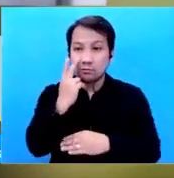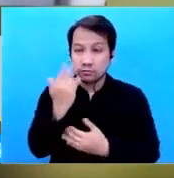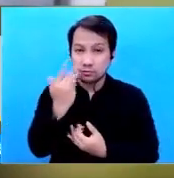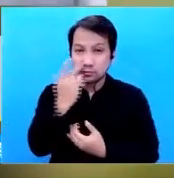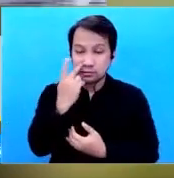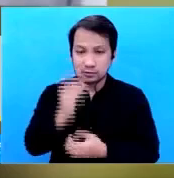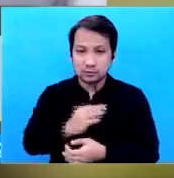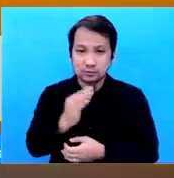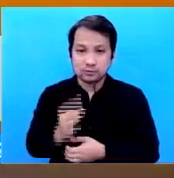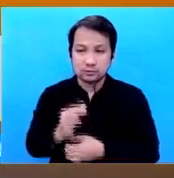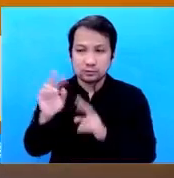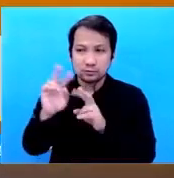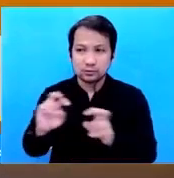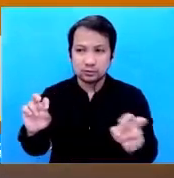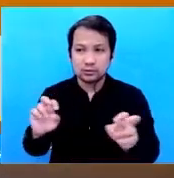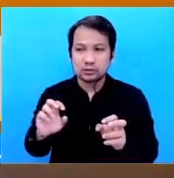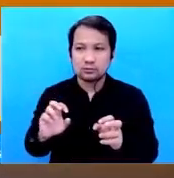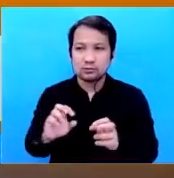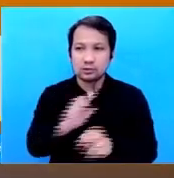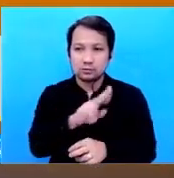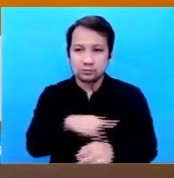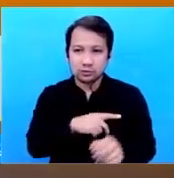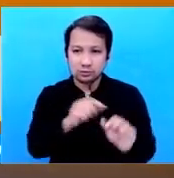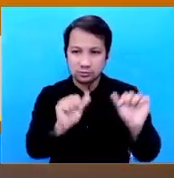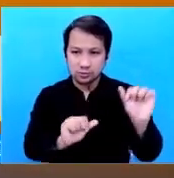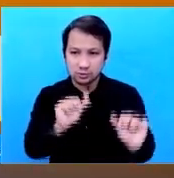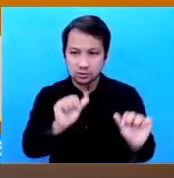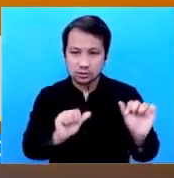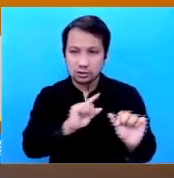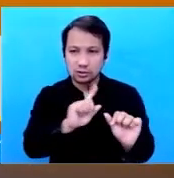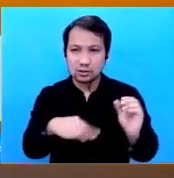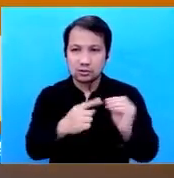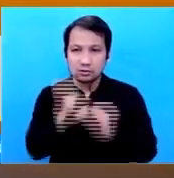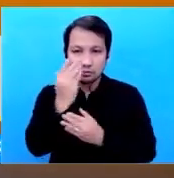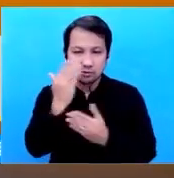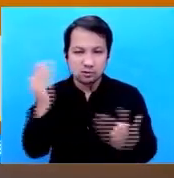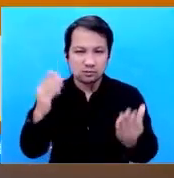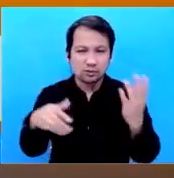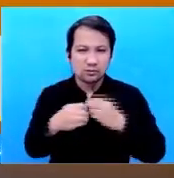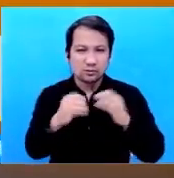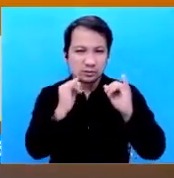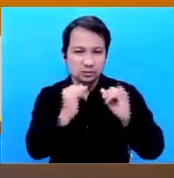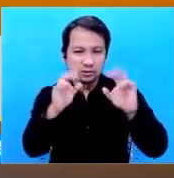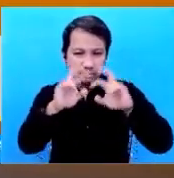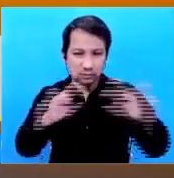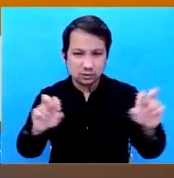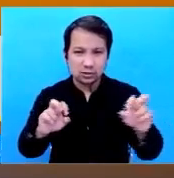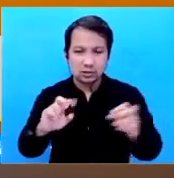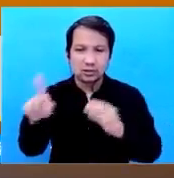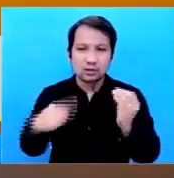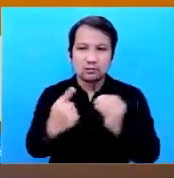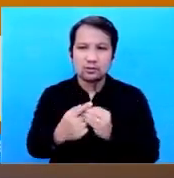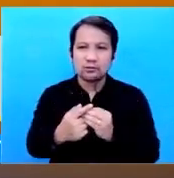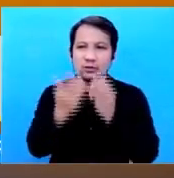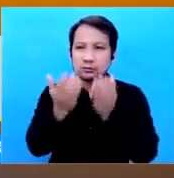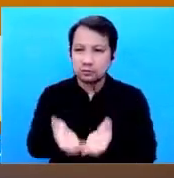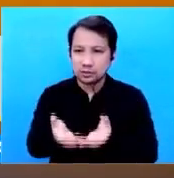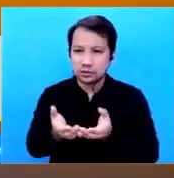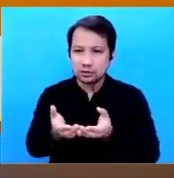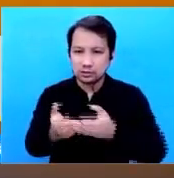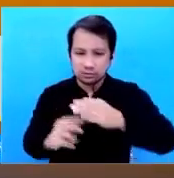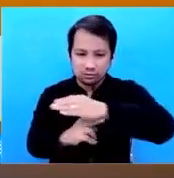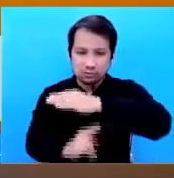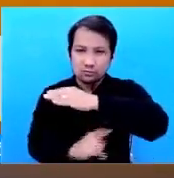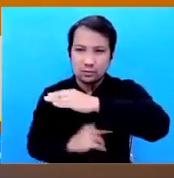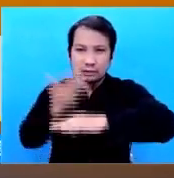formal investigation, but yung personal assessment ko is yung based din sa mga interviews natin, is yung load capacity ng tulay, hindi